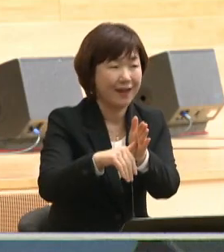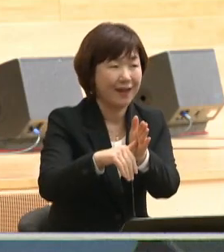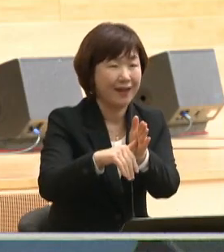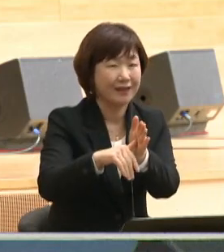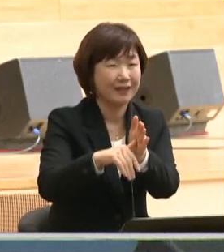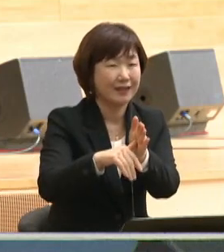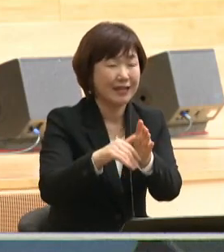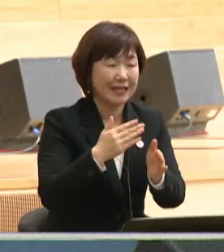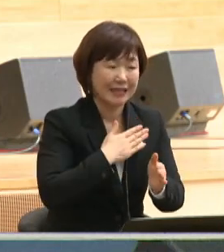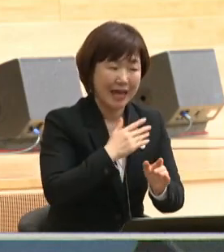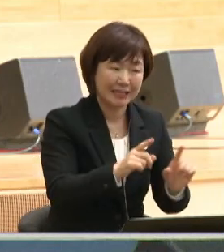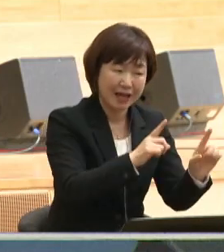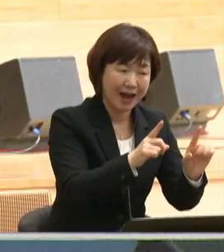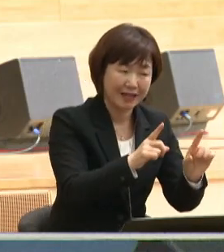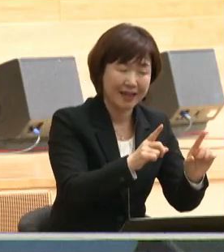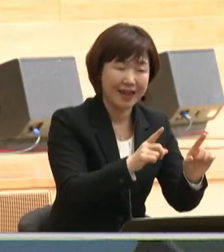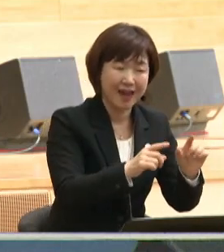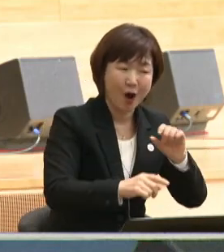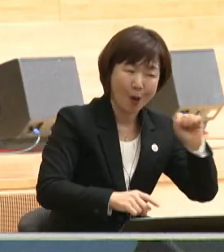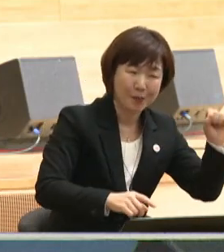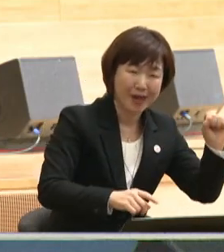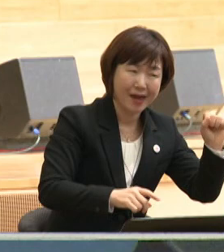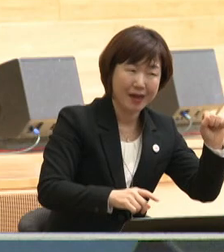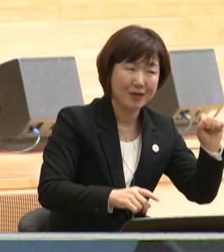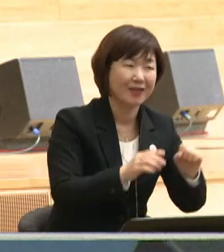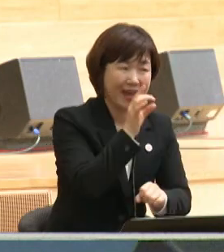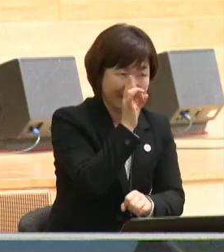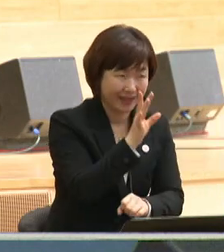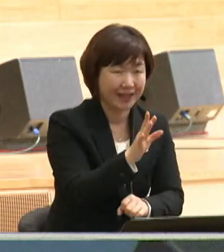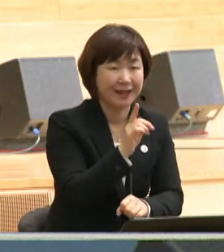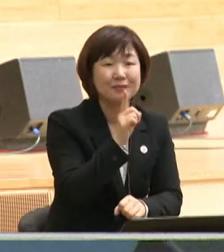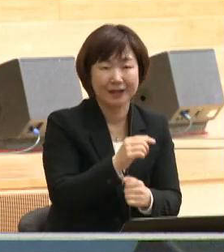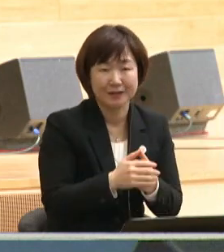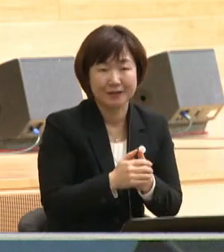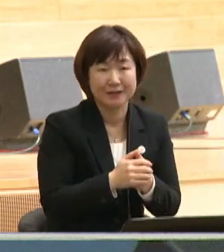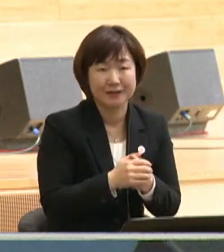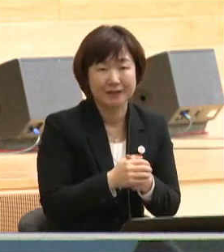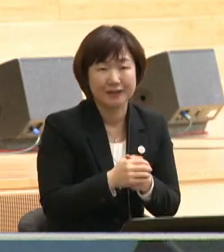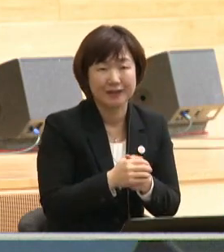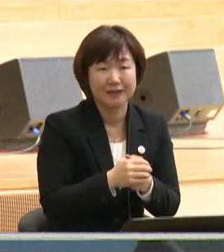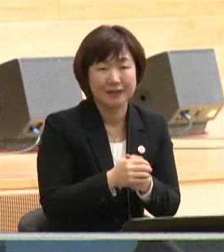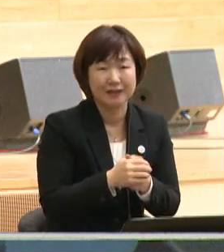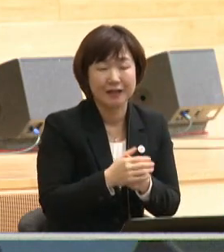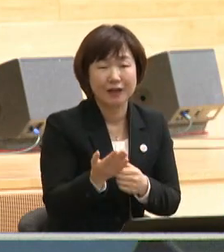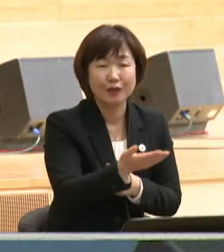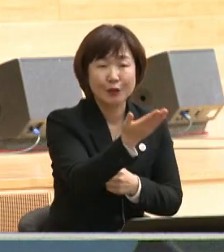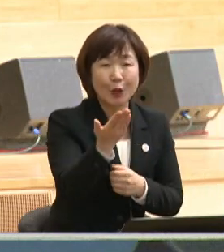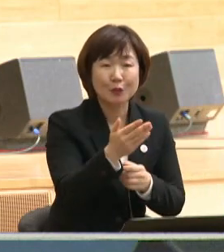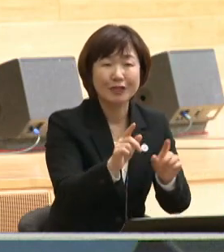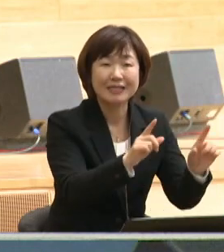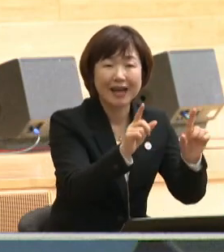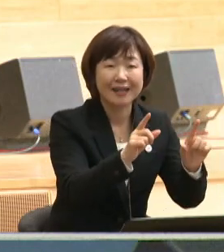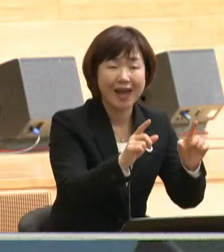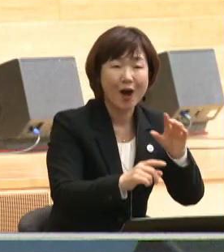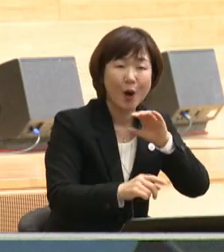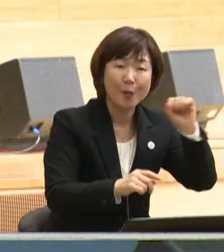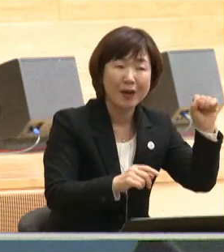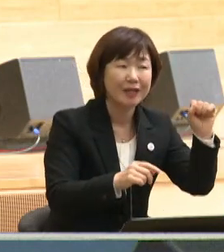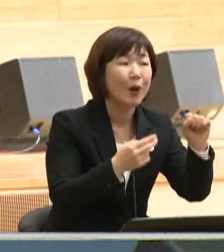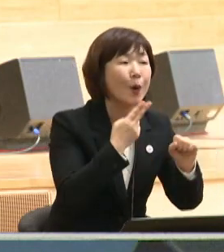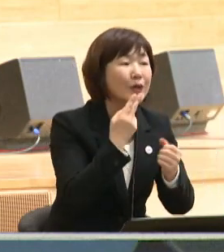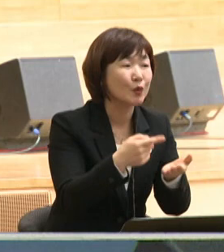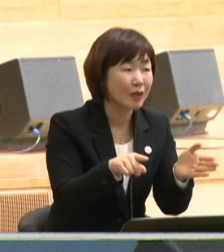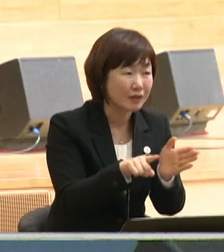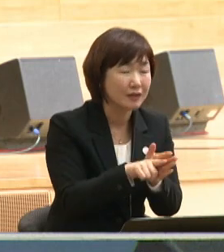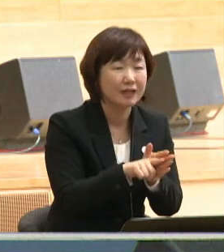자기 생활에 얽매여서는 안 된다는 것입니다 여러분들도 자기 생활에 얽매이지 않기 위하여서